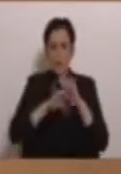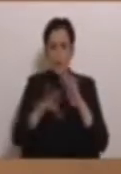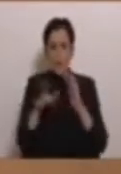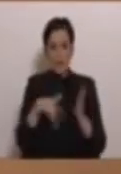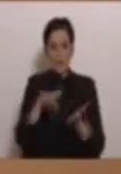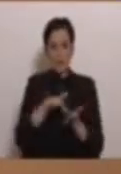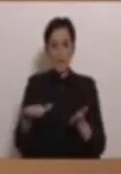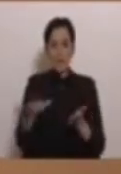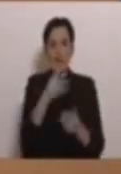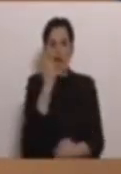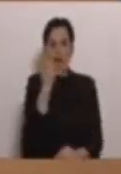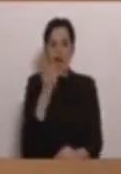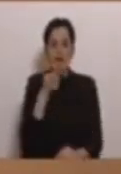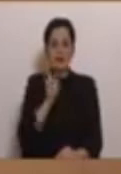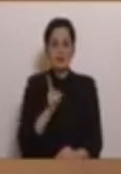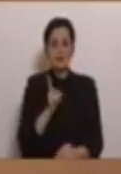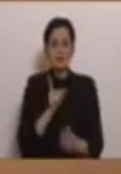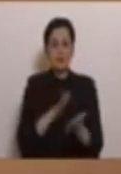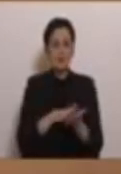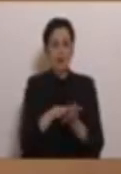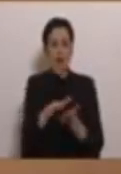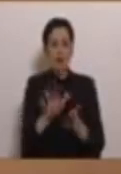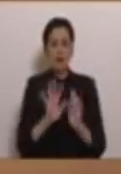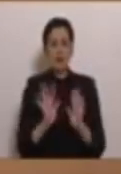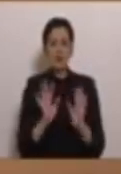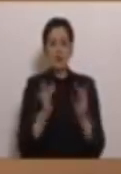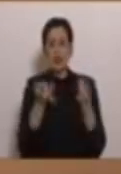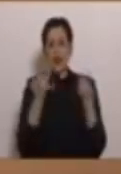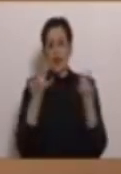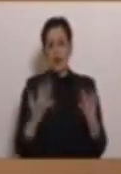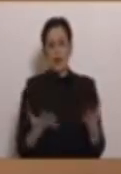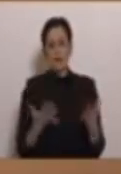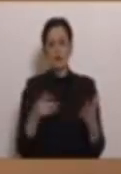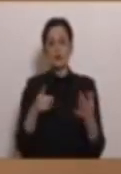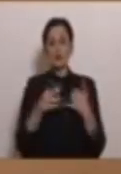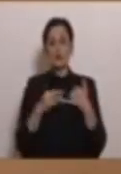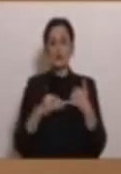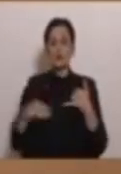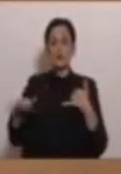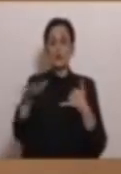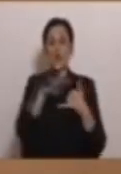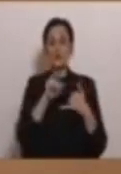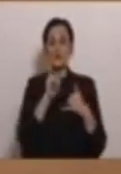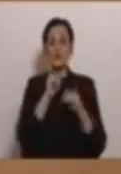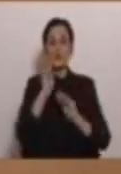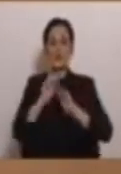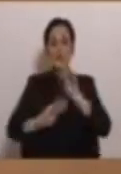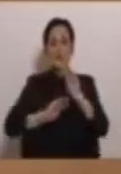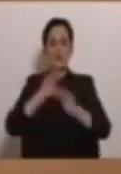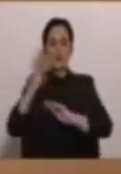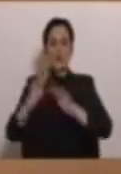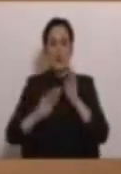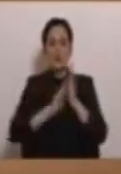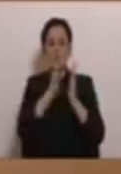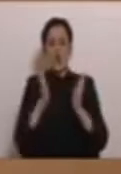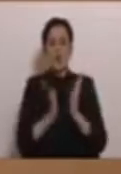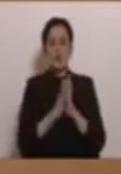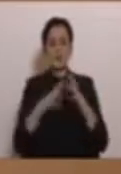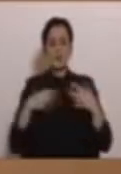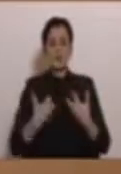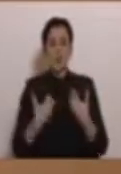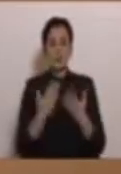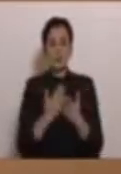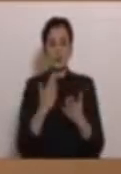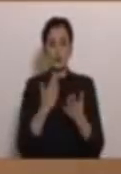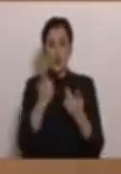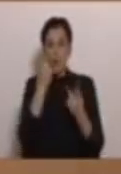ერთი კაპიკი არ იხარჯება იმისთვის, რომ ელემენტარულად მოხდეს ამ ტერიტორიების რეკრეაცია. ყველაზე სამწუხარო ის არის, რომ ეს